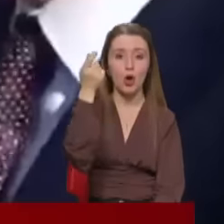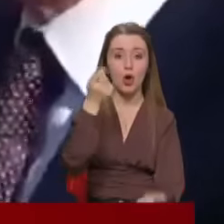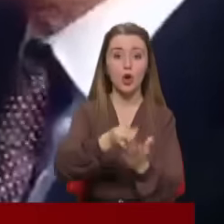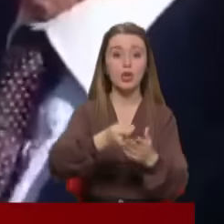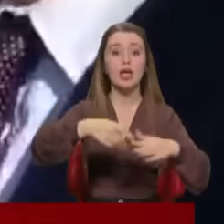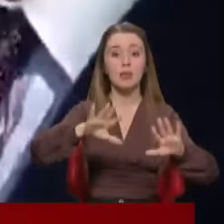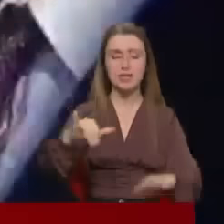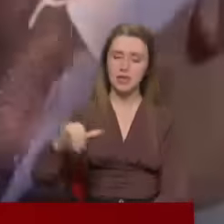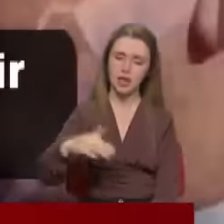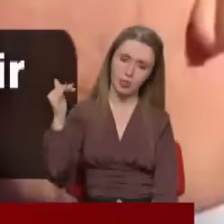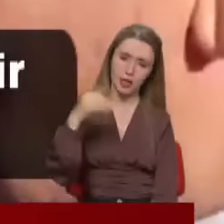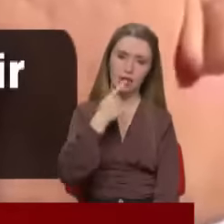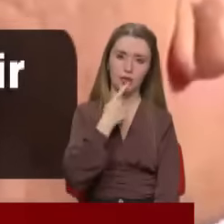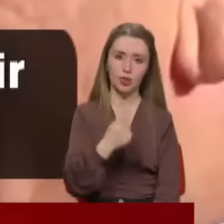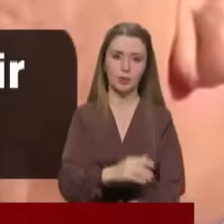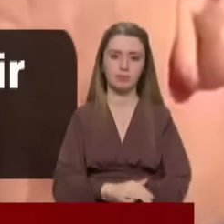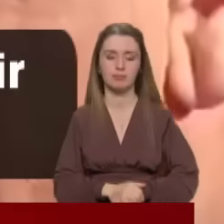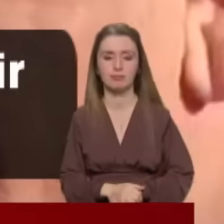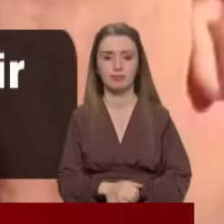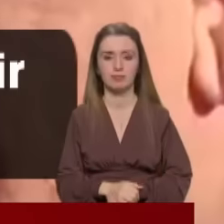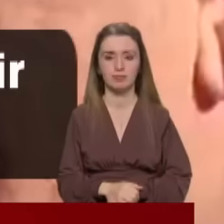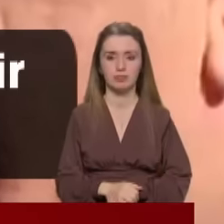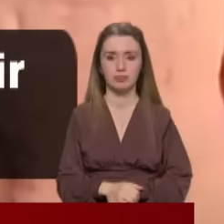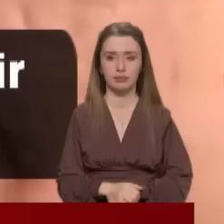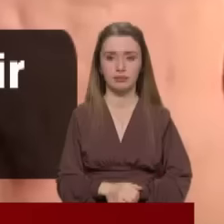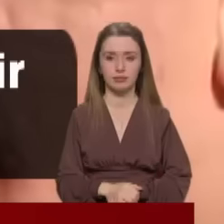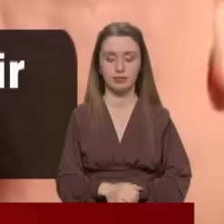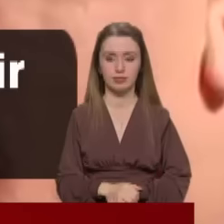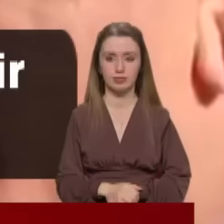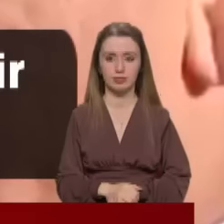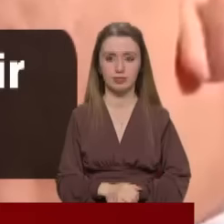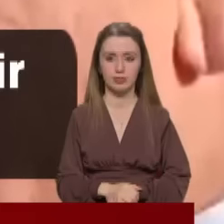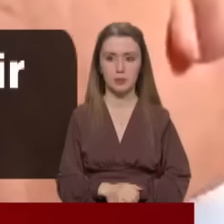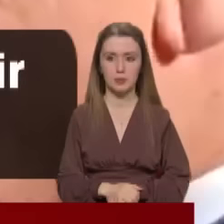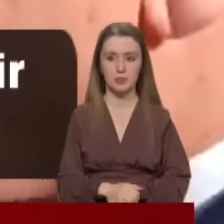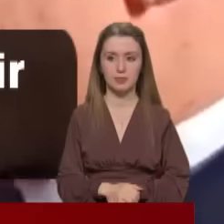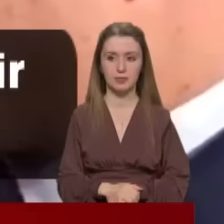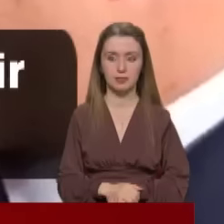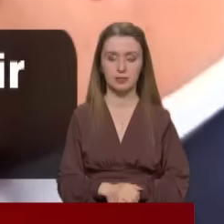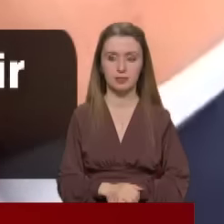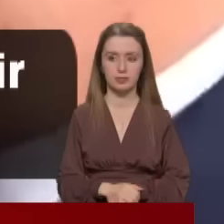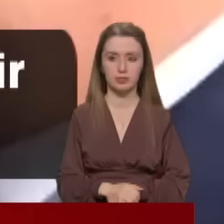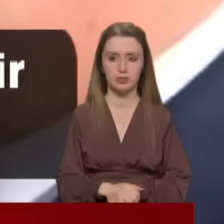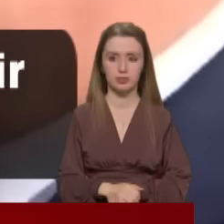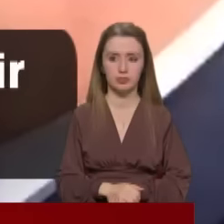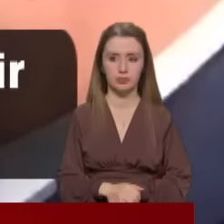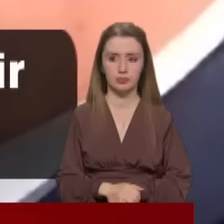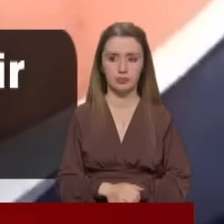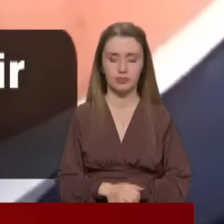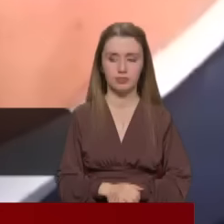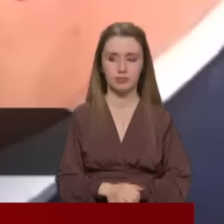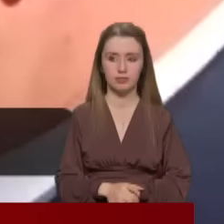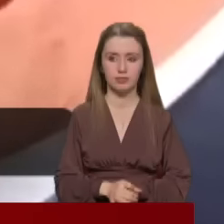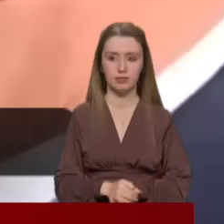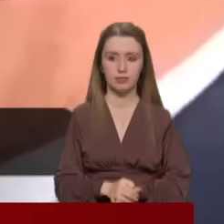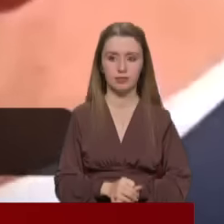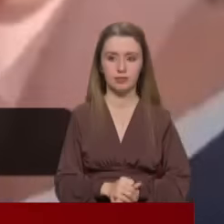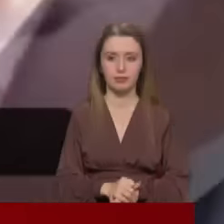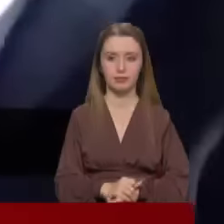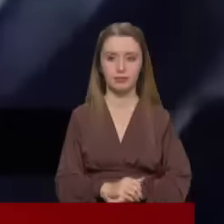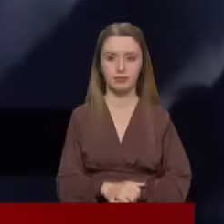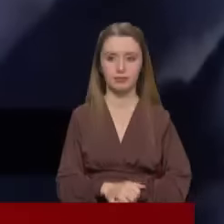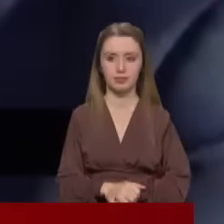ödeyemezsen yanıma gel oldu. Engelli vatandaşın şu anda 7500 lira aldığı bir ülkede, tamam mı? Kalkıp da 10.000 lirayı ödeyecek diye bir ihtimal var